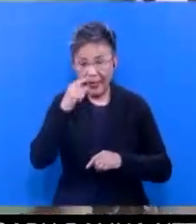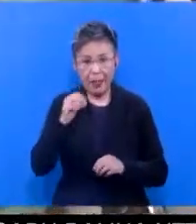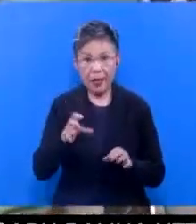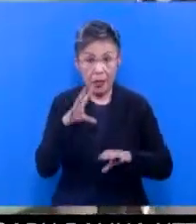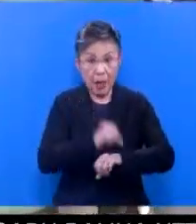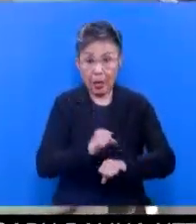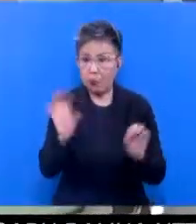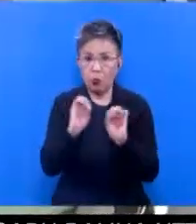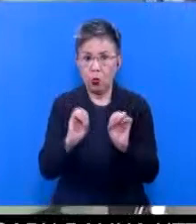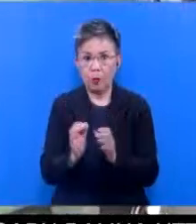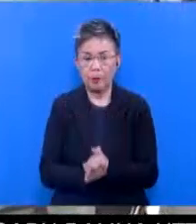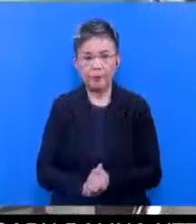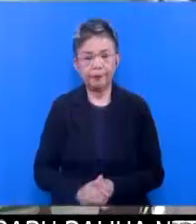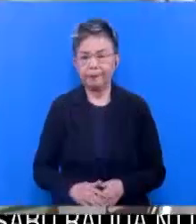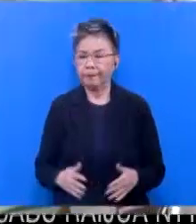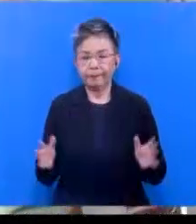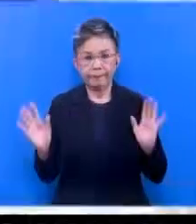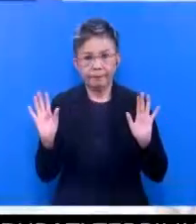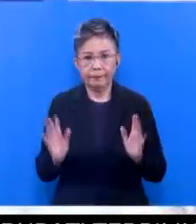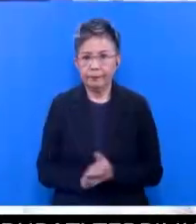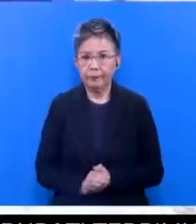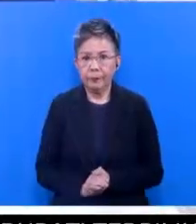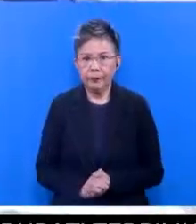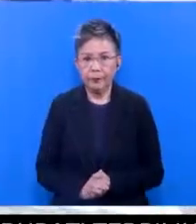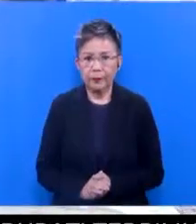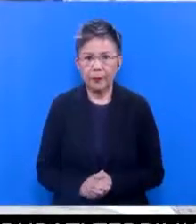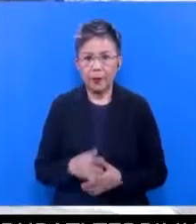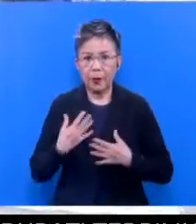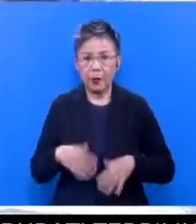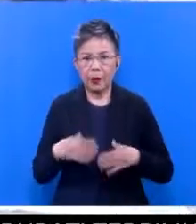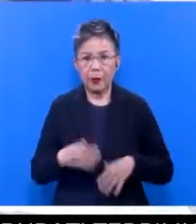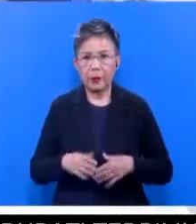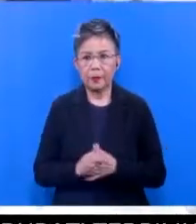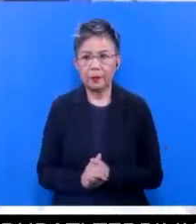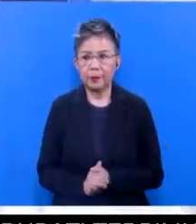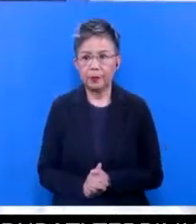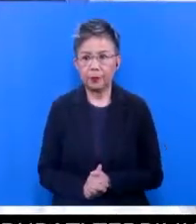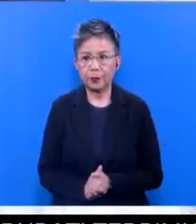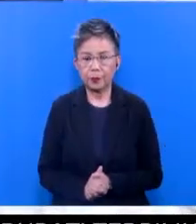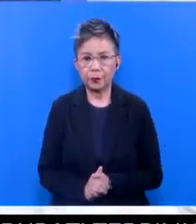Penyebab kecelakaan tunggal juga belum diketahui. Abdi Febriadi, Mamuju, Sulawesi Barat.